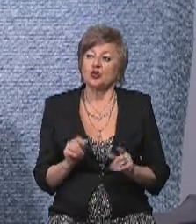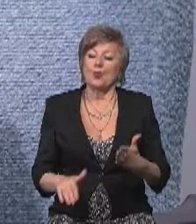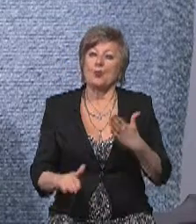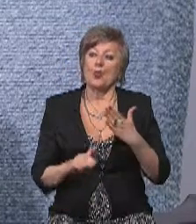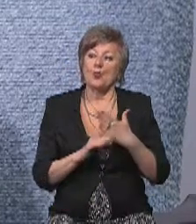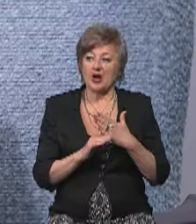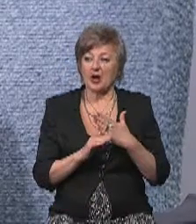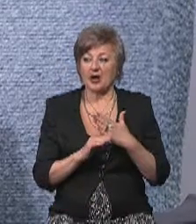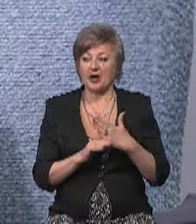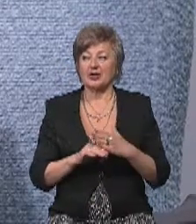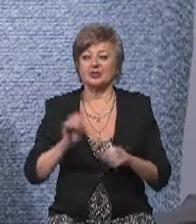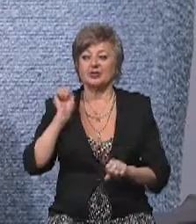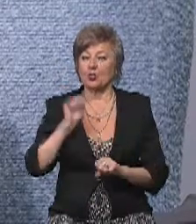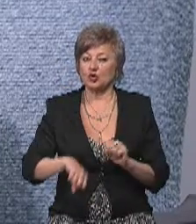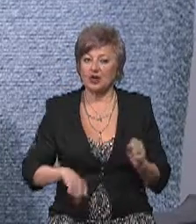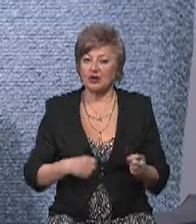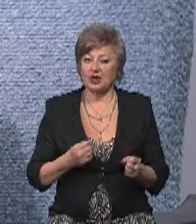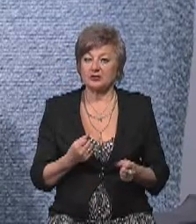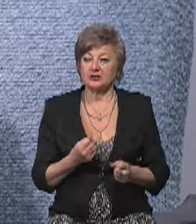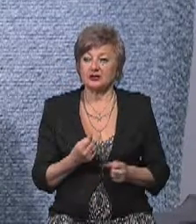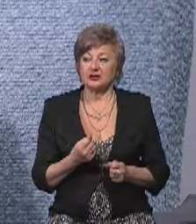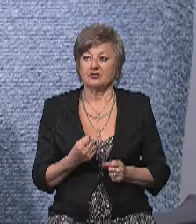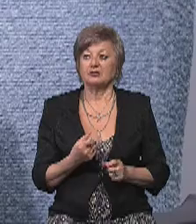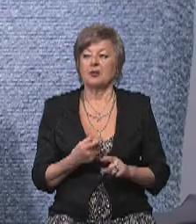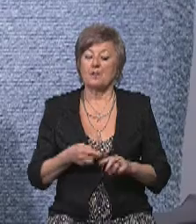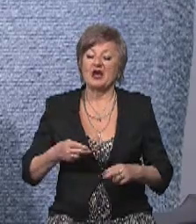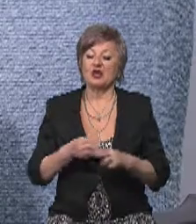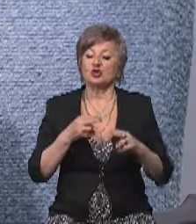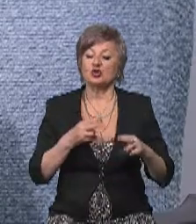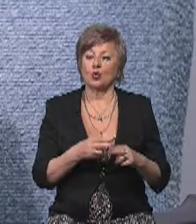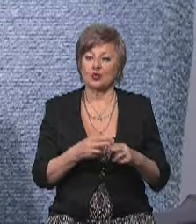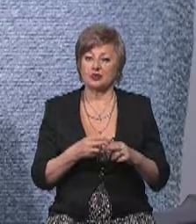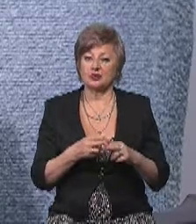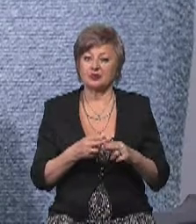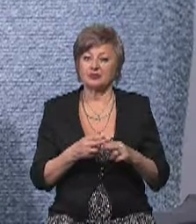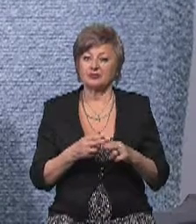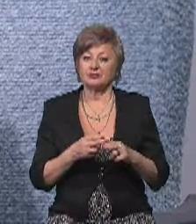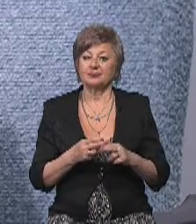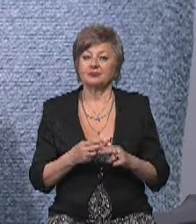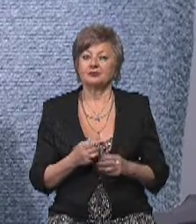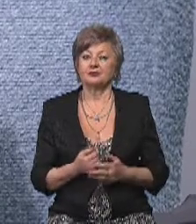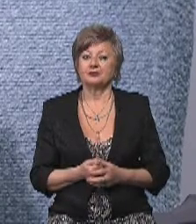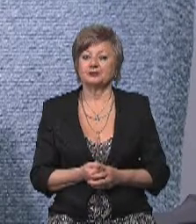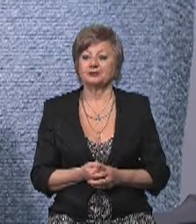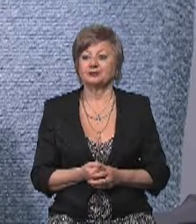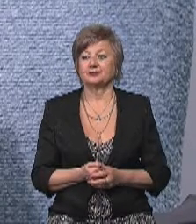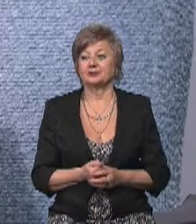допомагає торувати непростий шлях, долати перешкоди. Ну, а завершимо тиждень святом Незалежності.